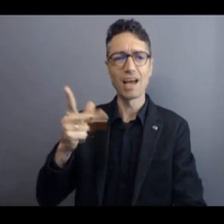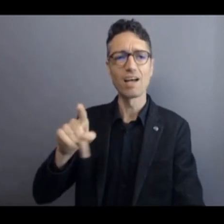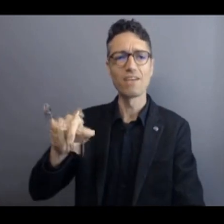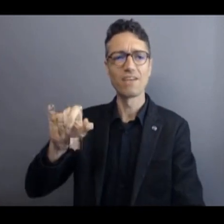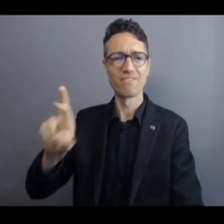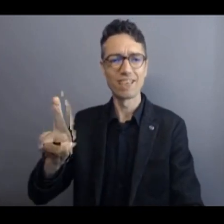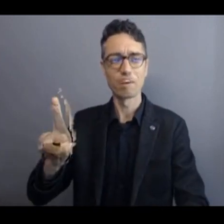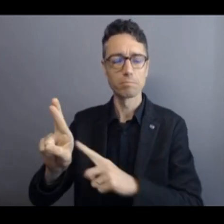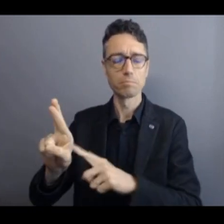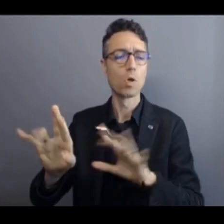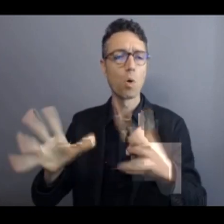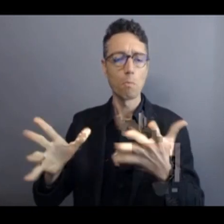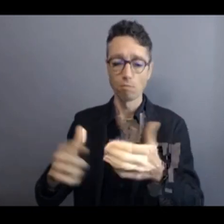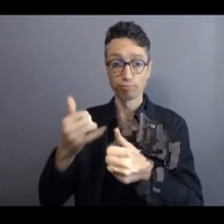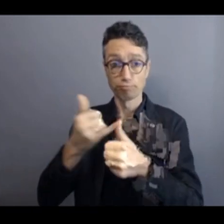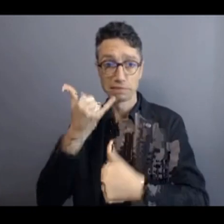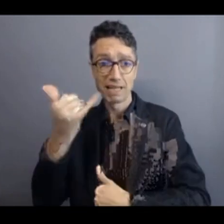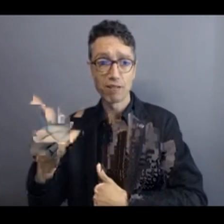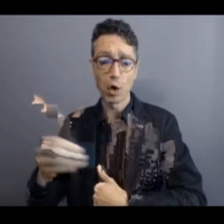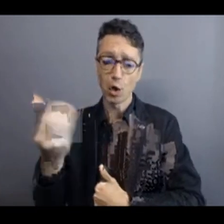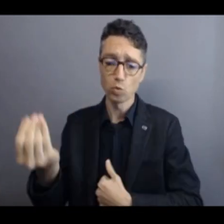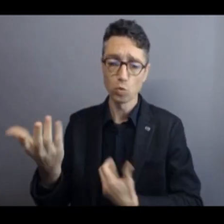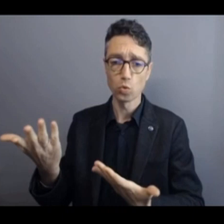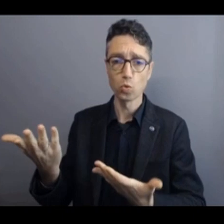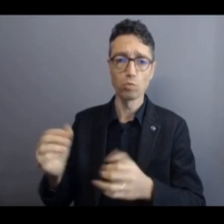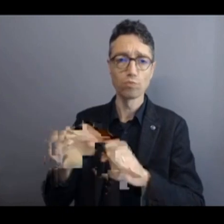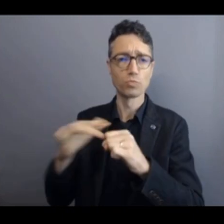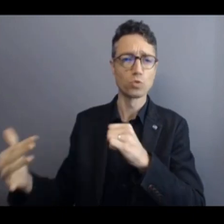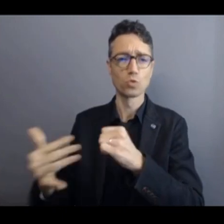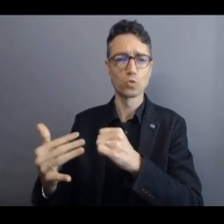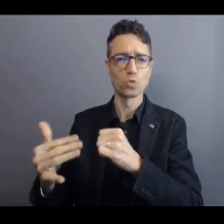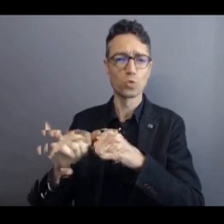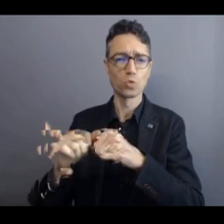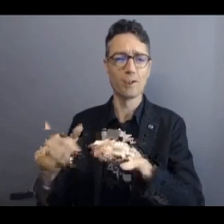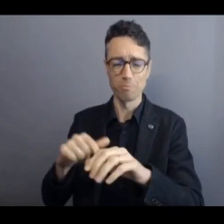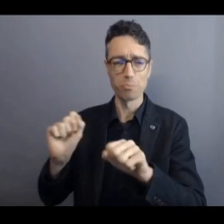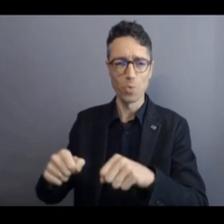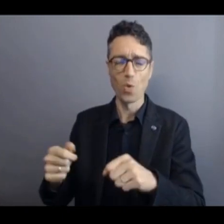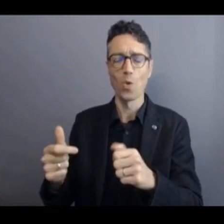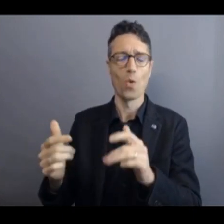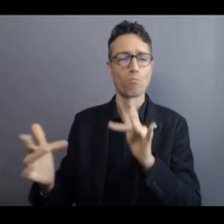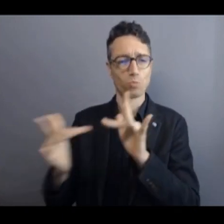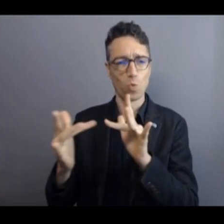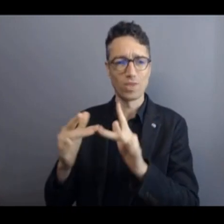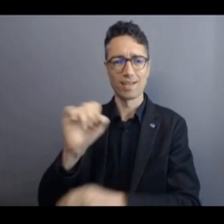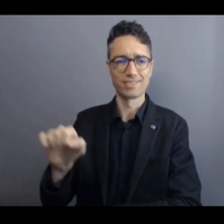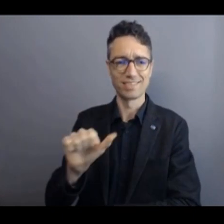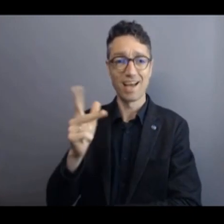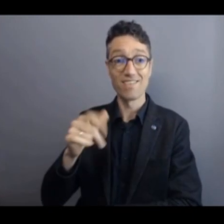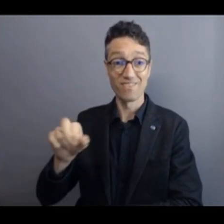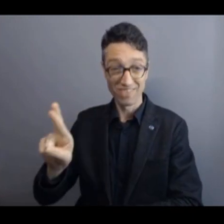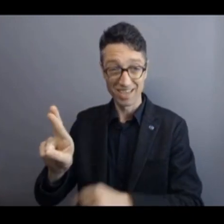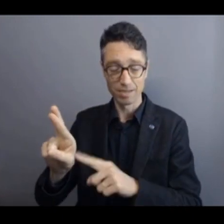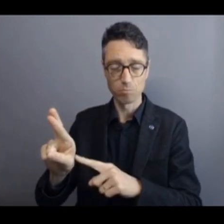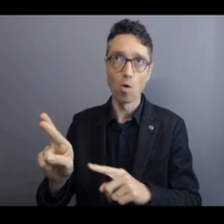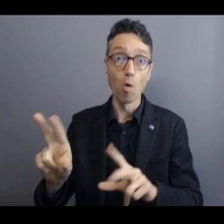sociaux. Juste pour donner le contexte, le service Saphir, il est très ancien puisqu'il date, alors